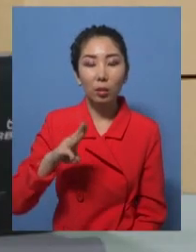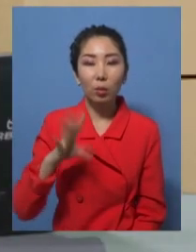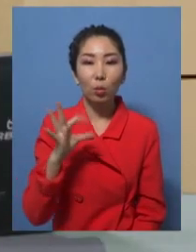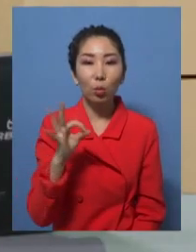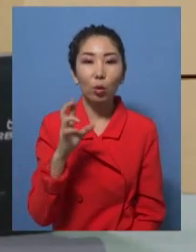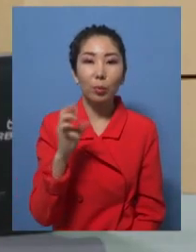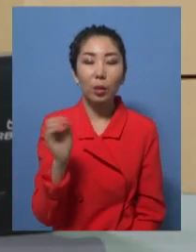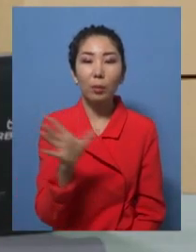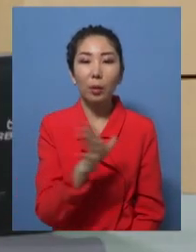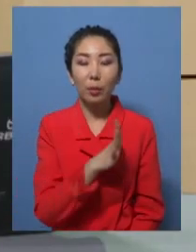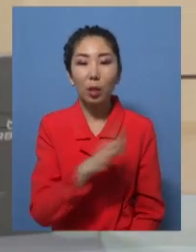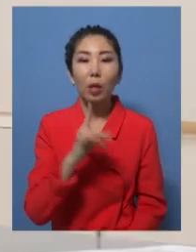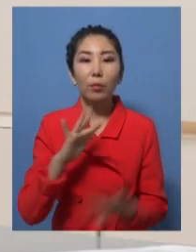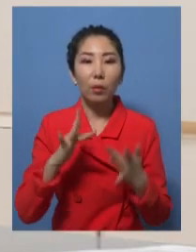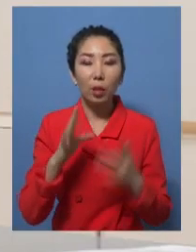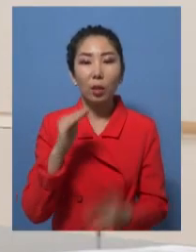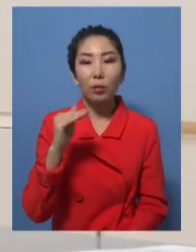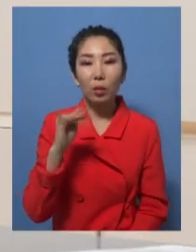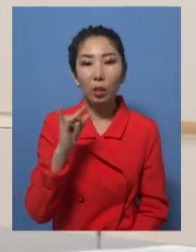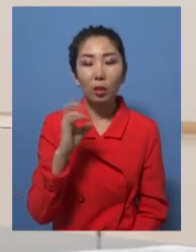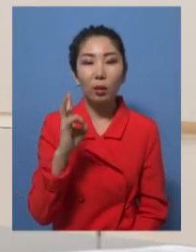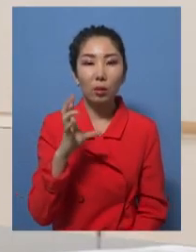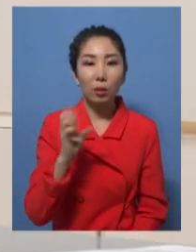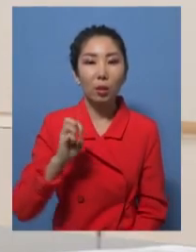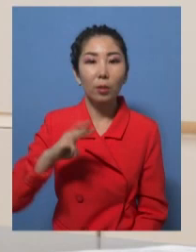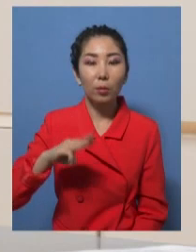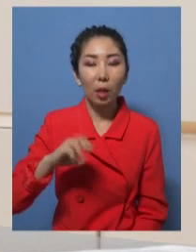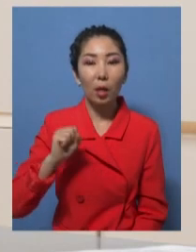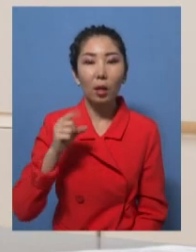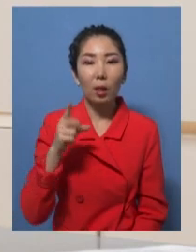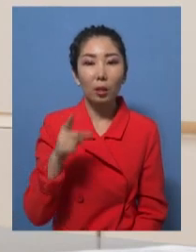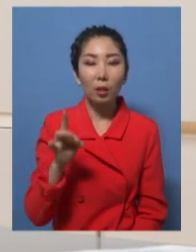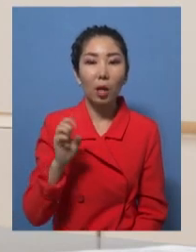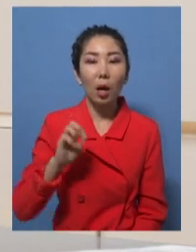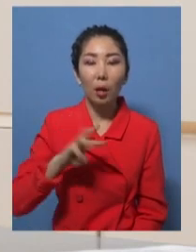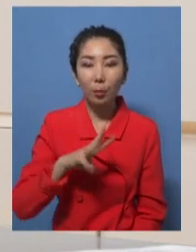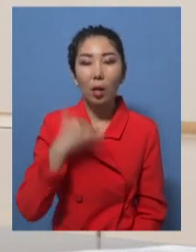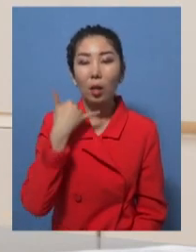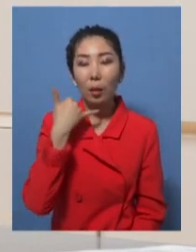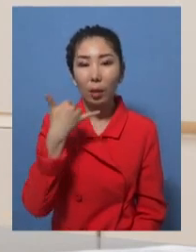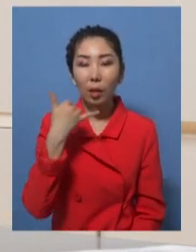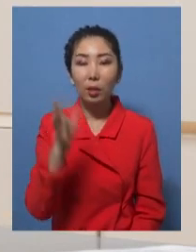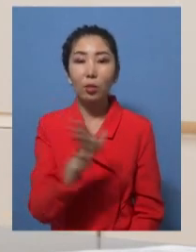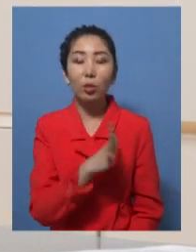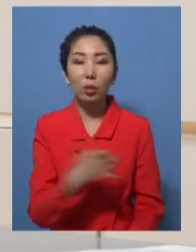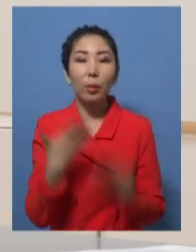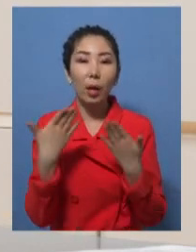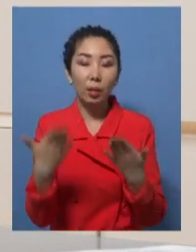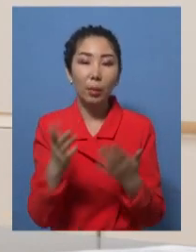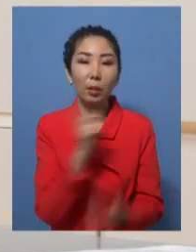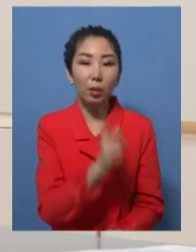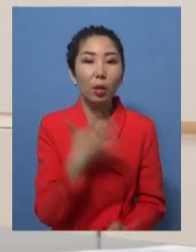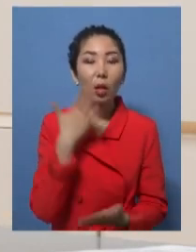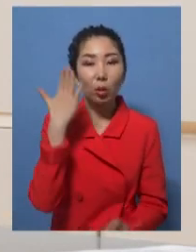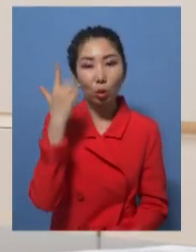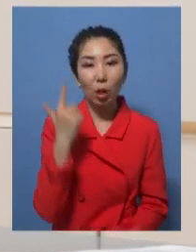прокуратурасының фейсбуктағы парақшасында және инстаграмдағы парақшасында менің жеке нөмірім тұр, соған хабарласады: сіз осындай азаматсыз ба, я